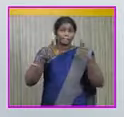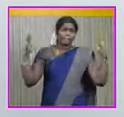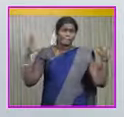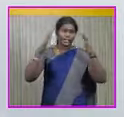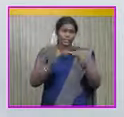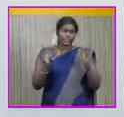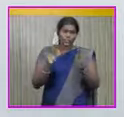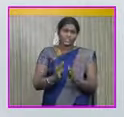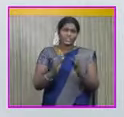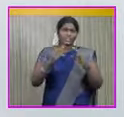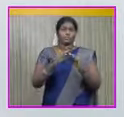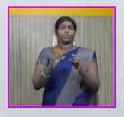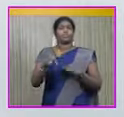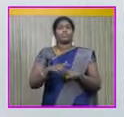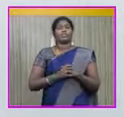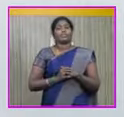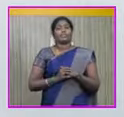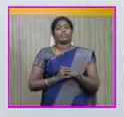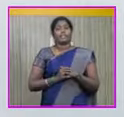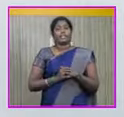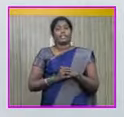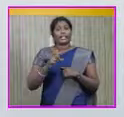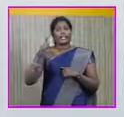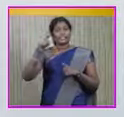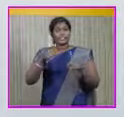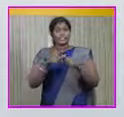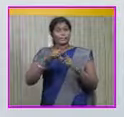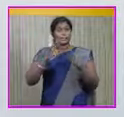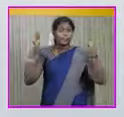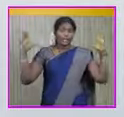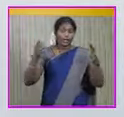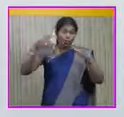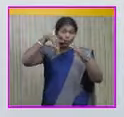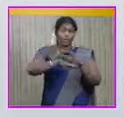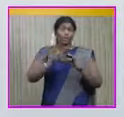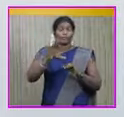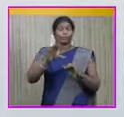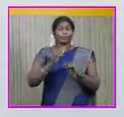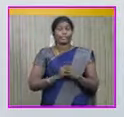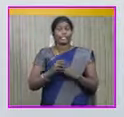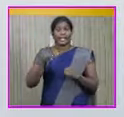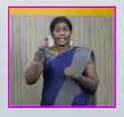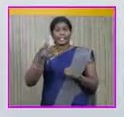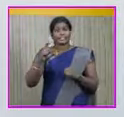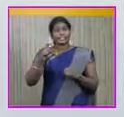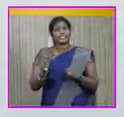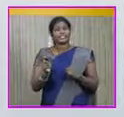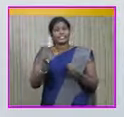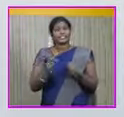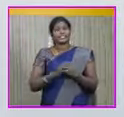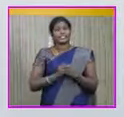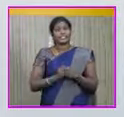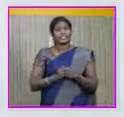ஒரு குட்டி முக்கோணம் இருக்குது. இந்த கேட் அப்படின்ற பெரிய முக்கோணத்துக்குள்ளே கப் அப்படின்ற அந்த சிறிய முக்கோணம் அடங்கி